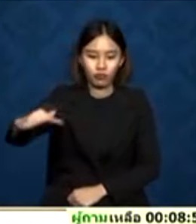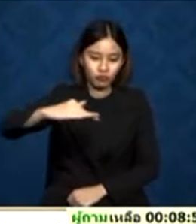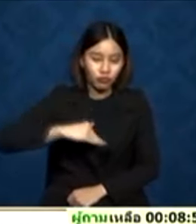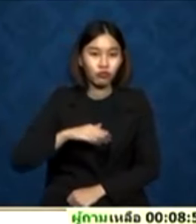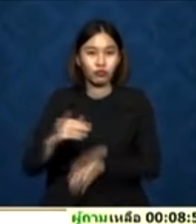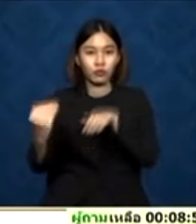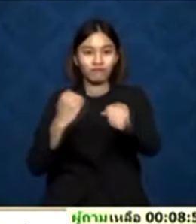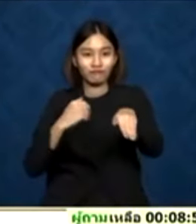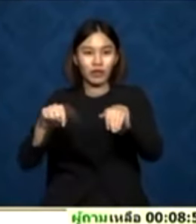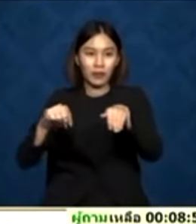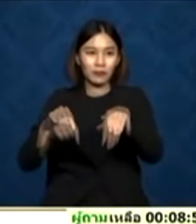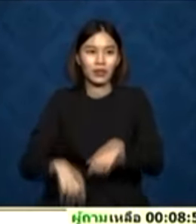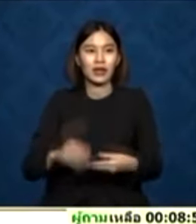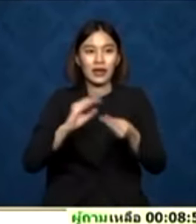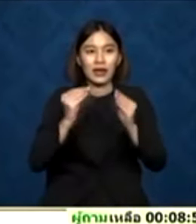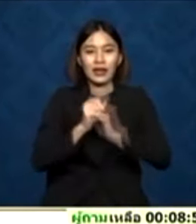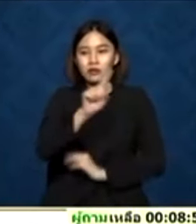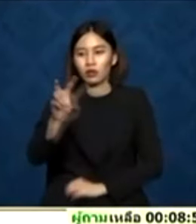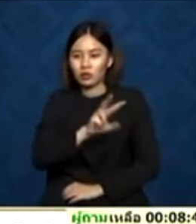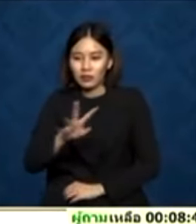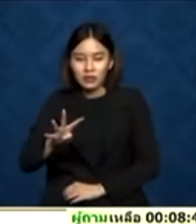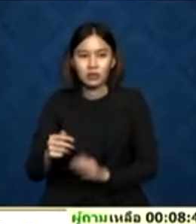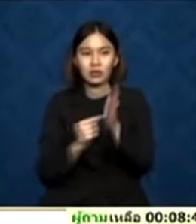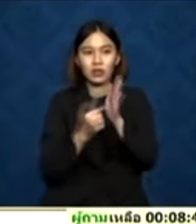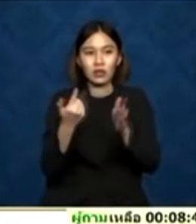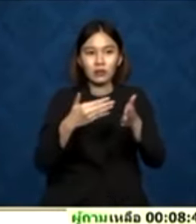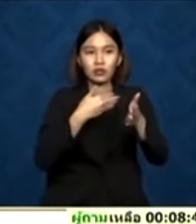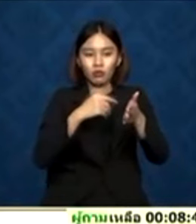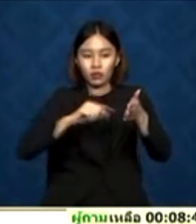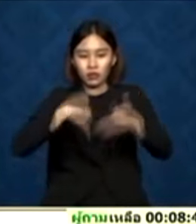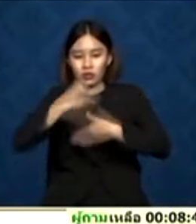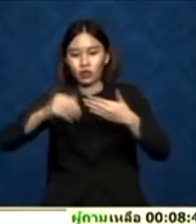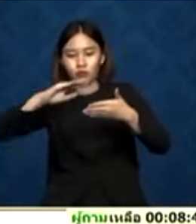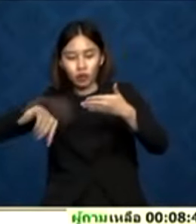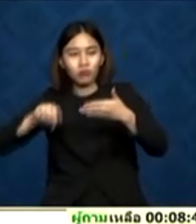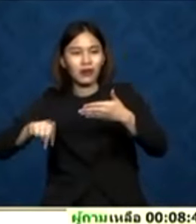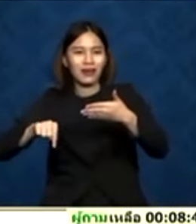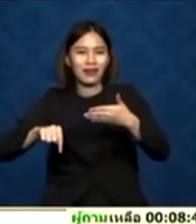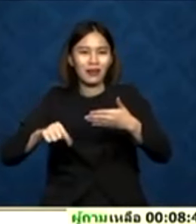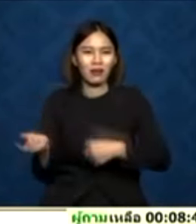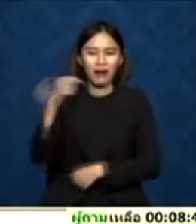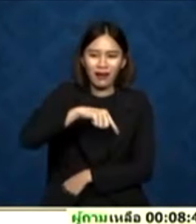เวย์ครับเพราะสุดท้ายแล้วเนี่ยไอ้เลขโซนของท่านเนี่ยท่านเริ่มตะวันออกแต่ท่านไปจบตะวันตกและท่านก็กลับไปกลับมาอย่างเงี้ย